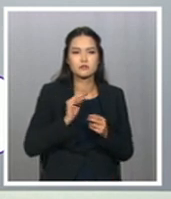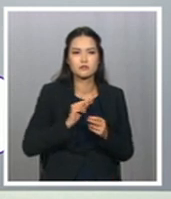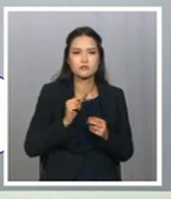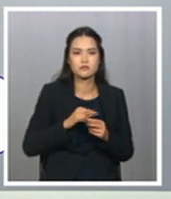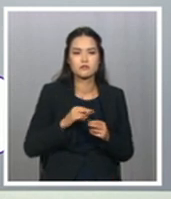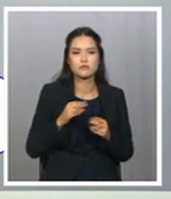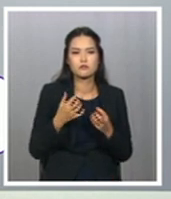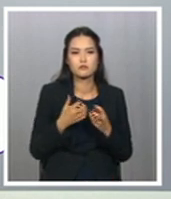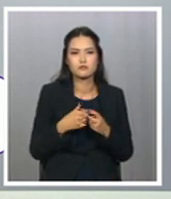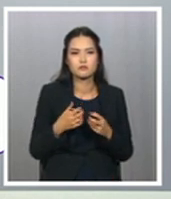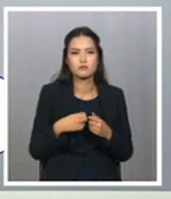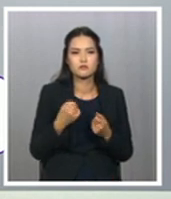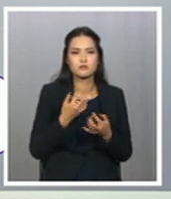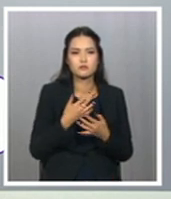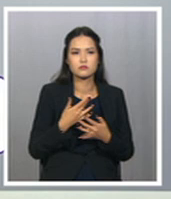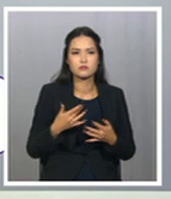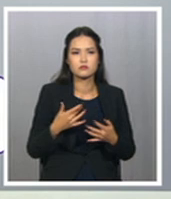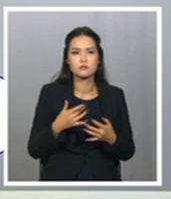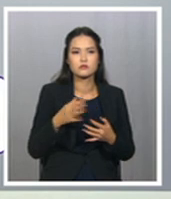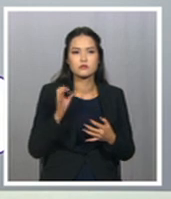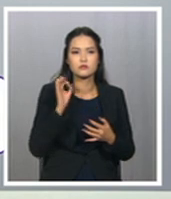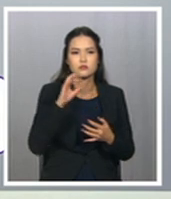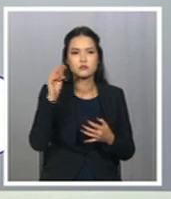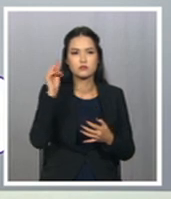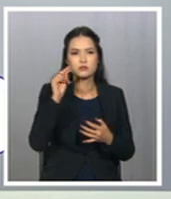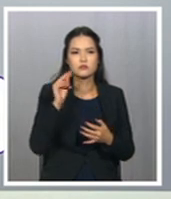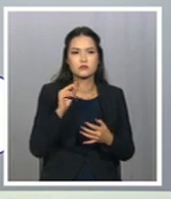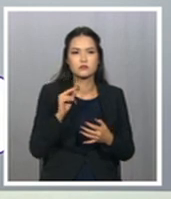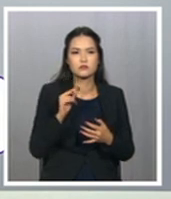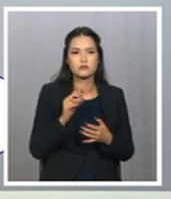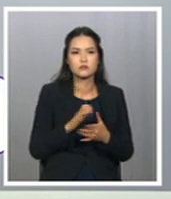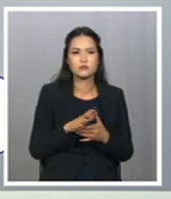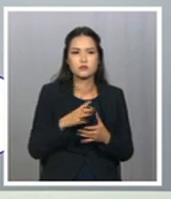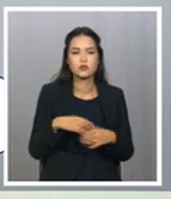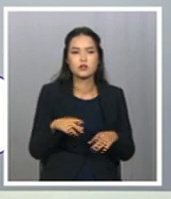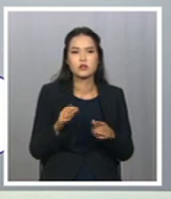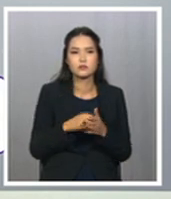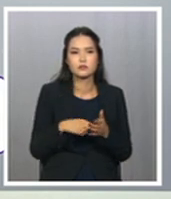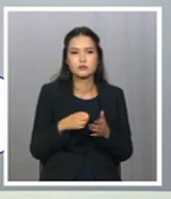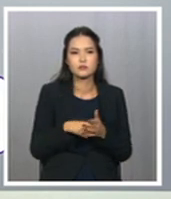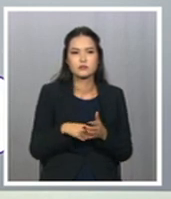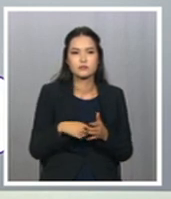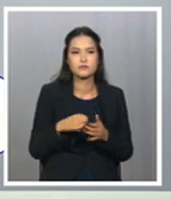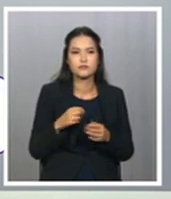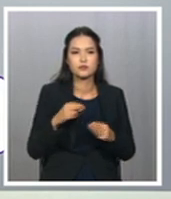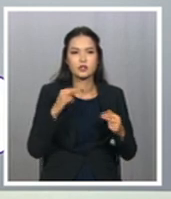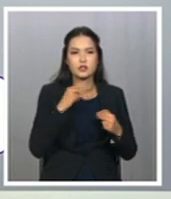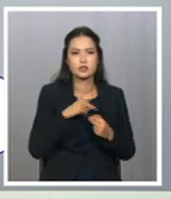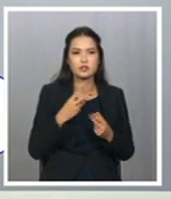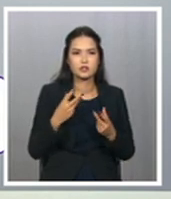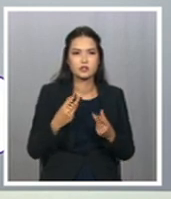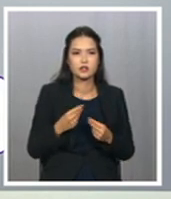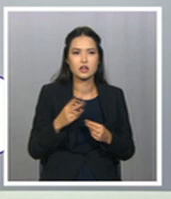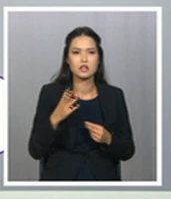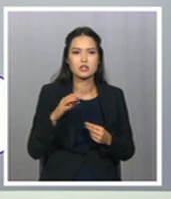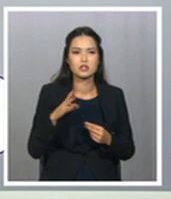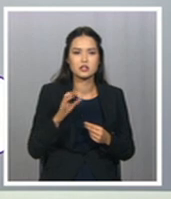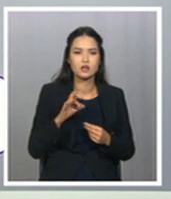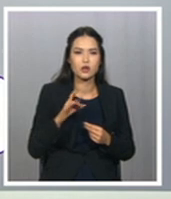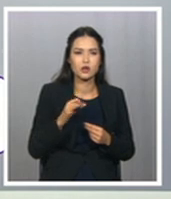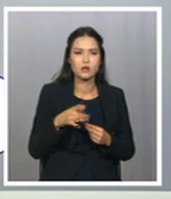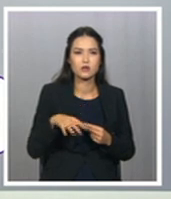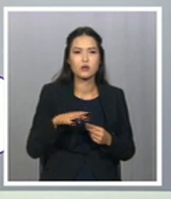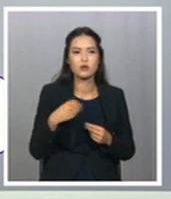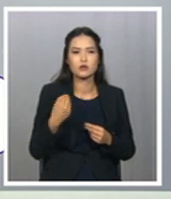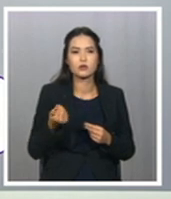жасағанмен ол нақты оны цитологиялық негізді жөнінен дәлелдей алған жоқ. Себебі Мендель тәжірибесіне дейін митоздық, меоздық бөліну және де